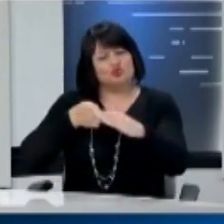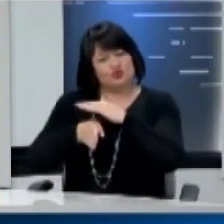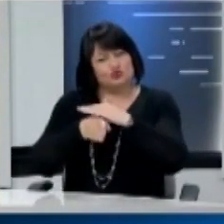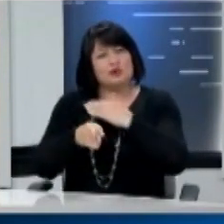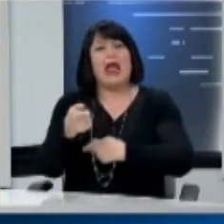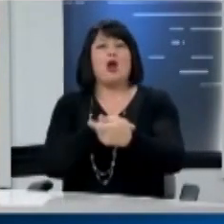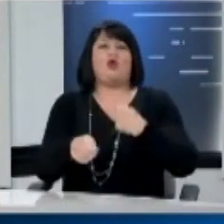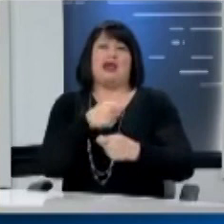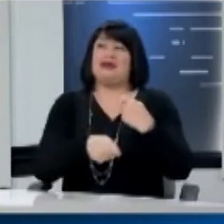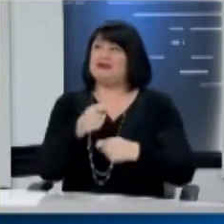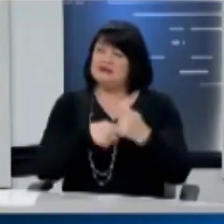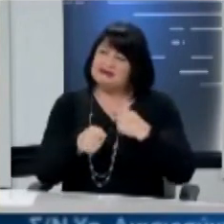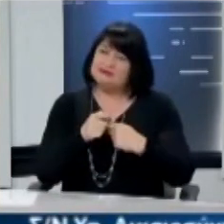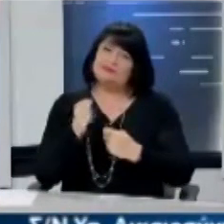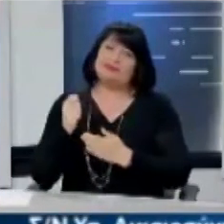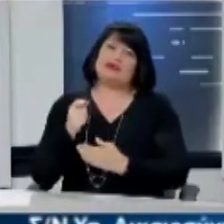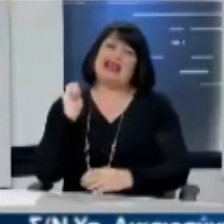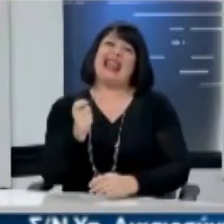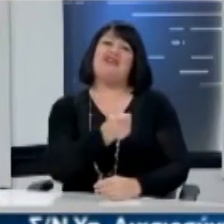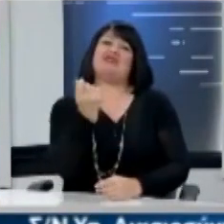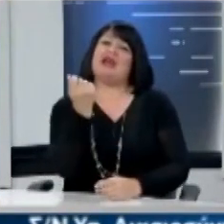στις αγορές για τη χρηματοδότησή τους.